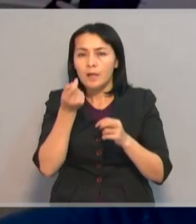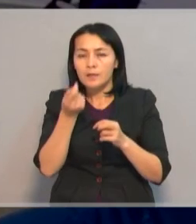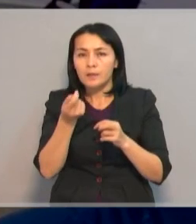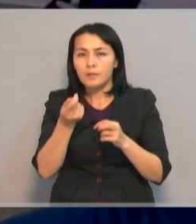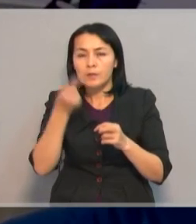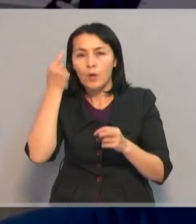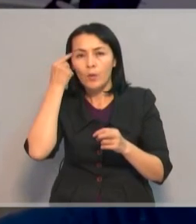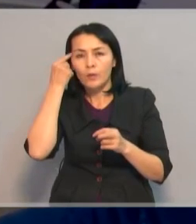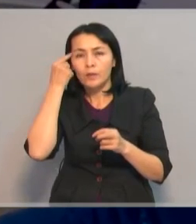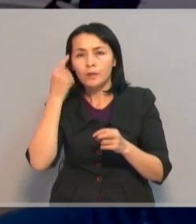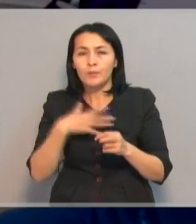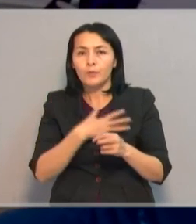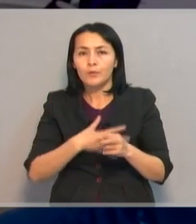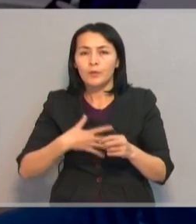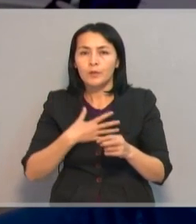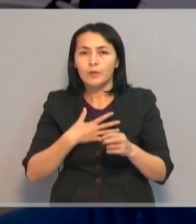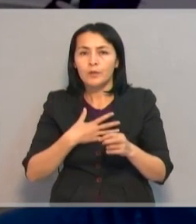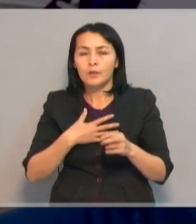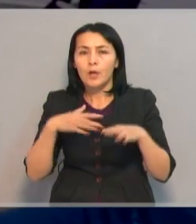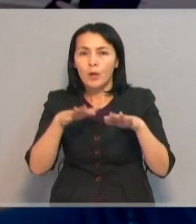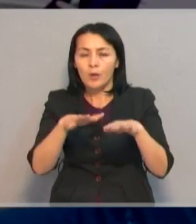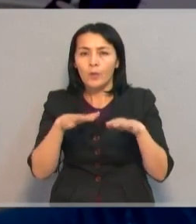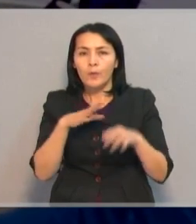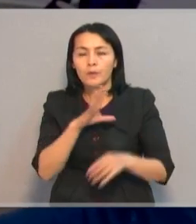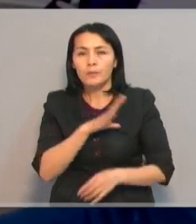кішкене бір ойландырып толғандыратын кездерін көреміз.